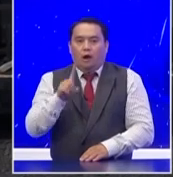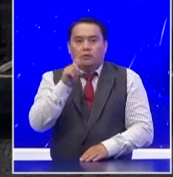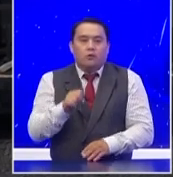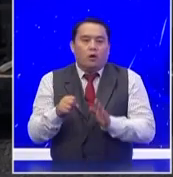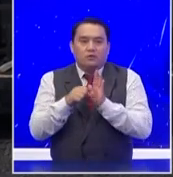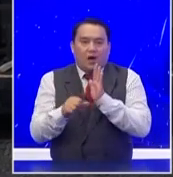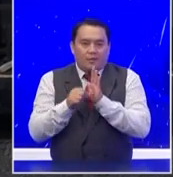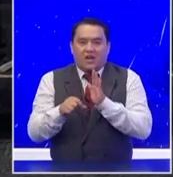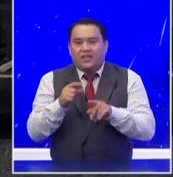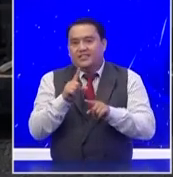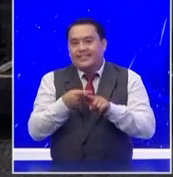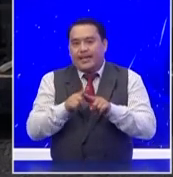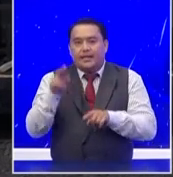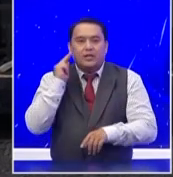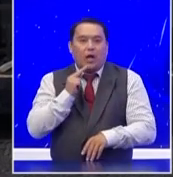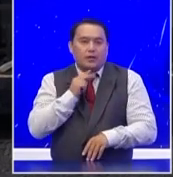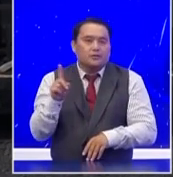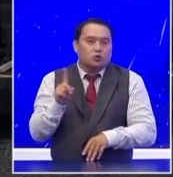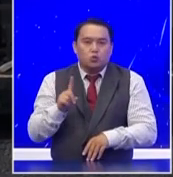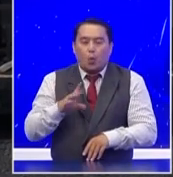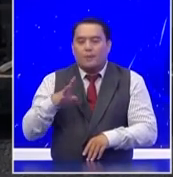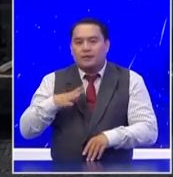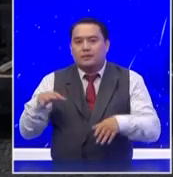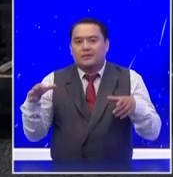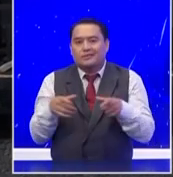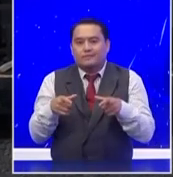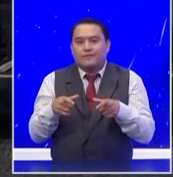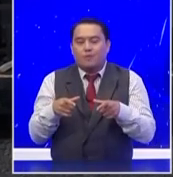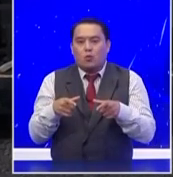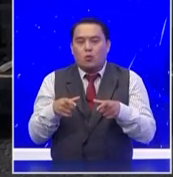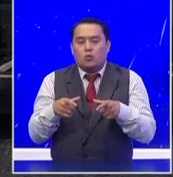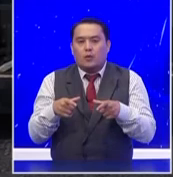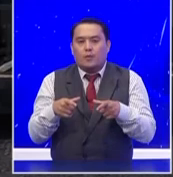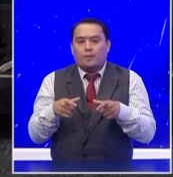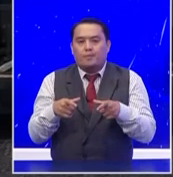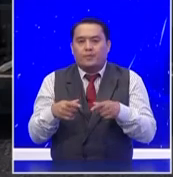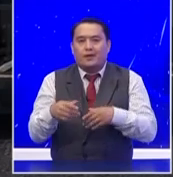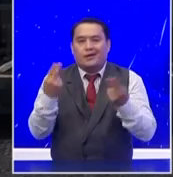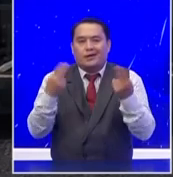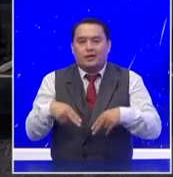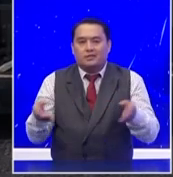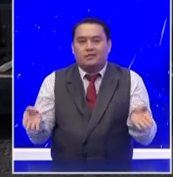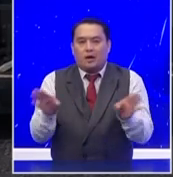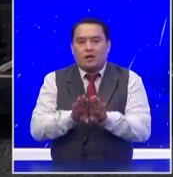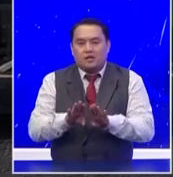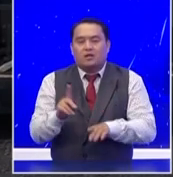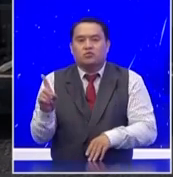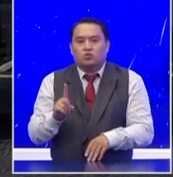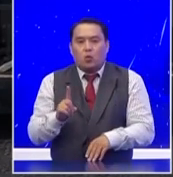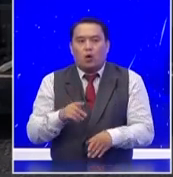чем-то китайских. В связи с тем, что случилось коронавирус, карантин, граница закрыта, нам